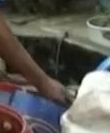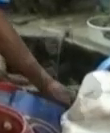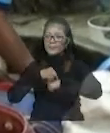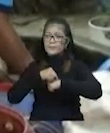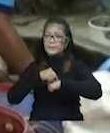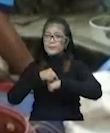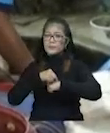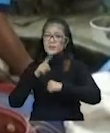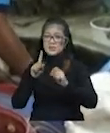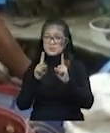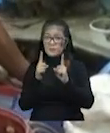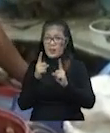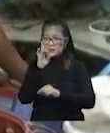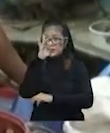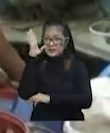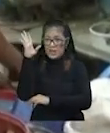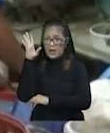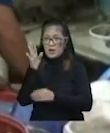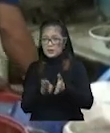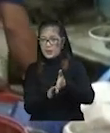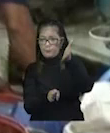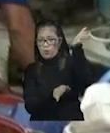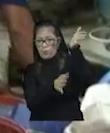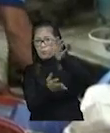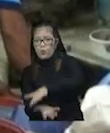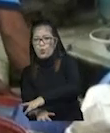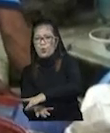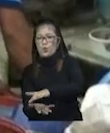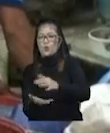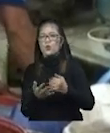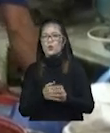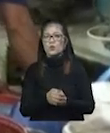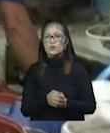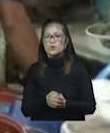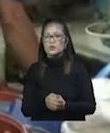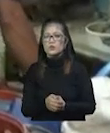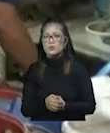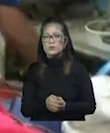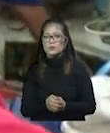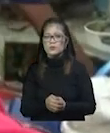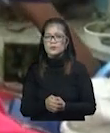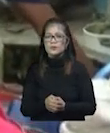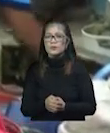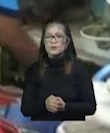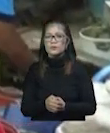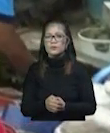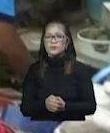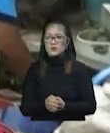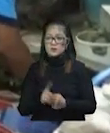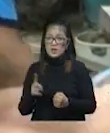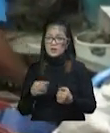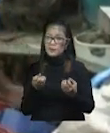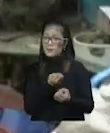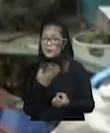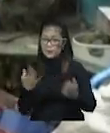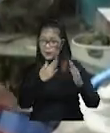10:30 roboh. Pakar-pakarannya roboh semua. Jadi yang paripara barat rumah saya